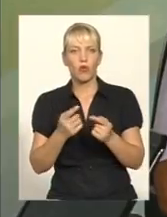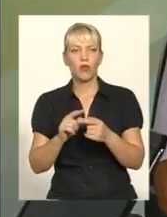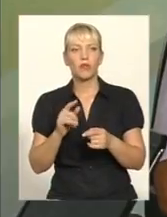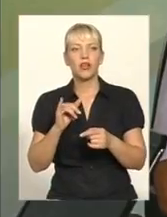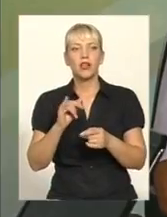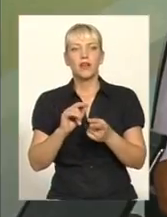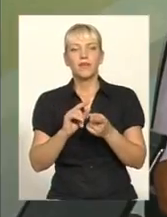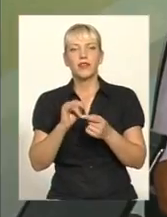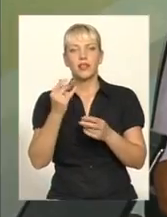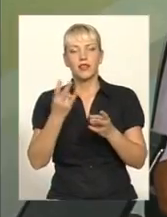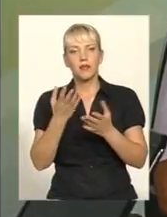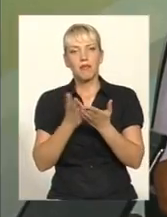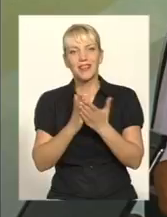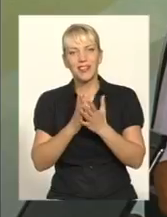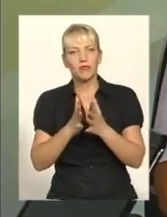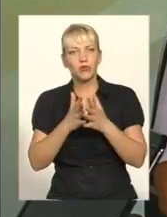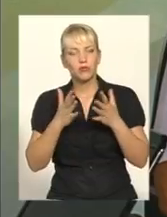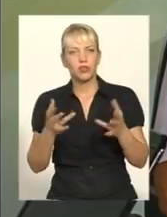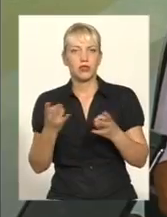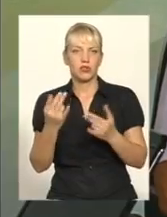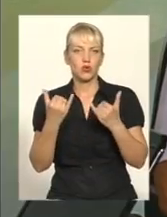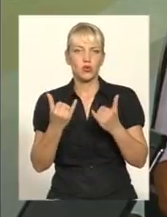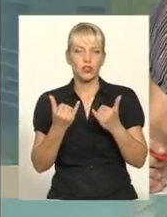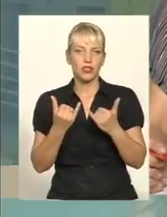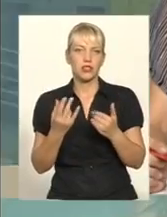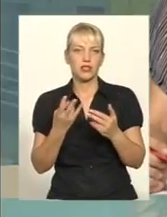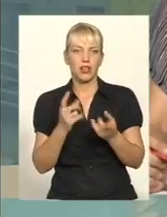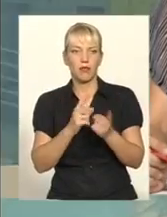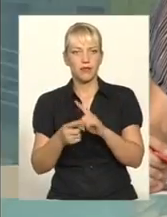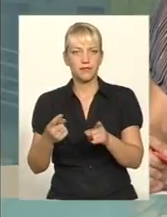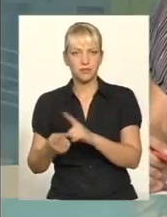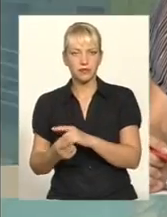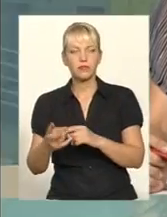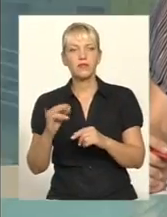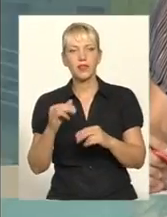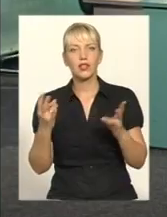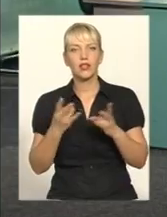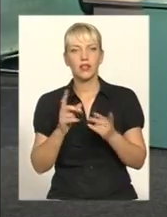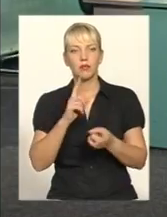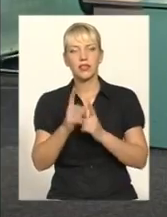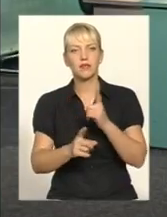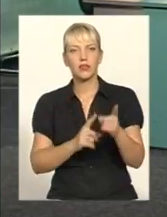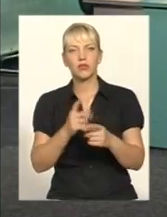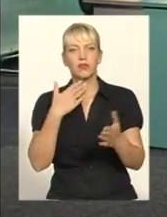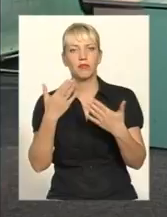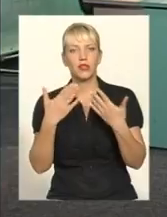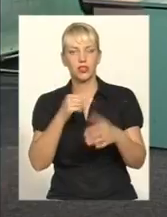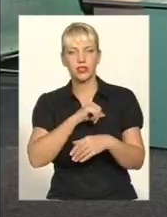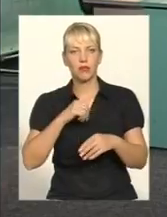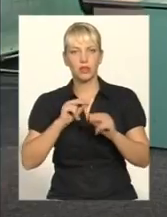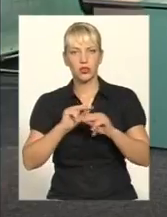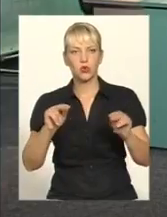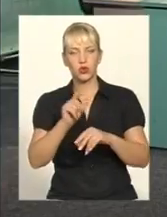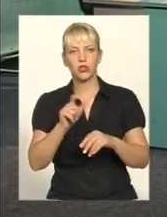підручники, які мають ставати більш динамічними, сучасними. Ну і, власне, треба змінювати підхід вчителів,